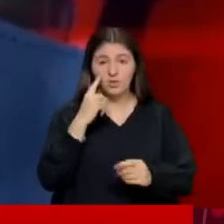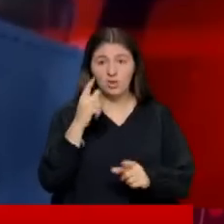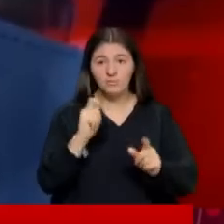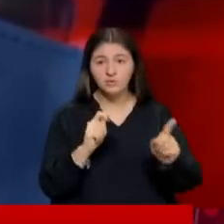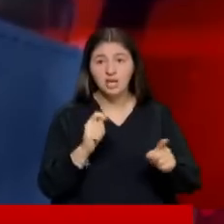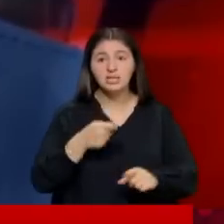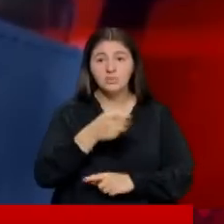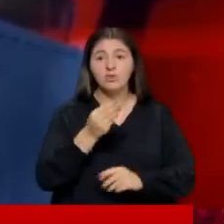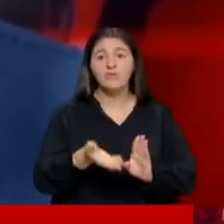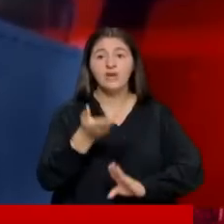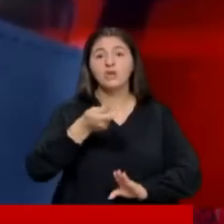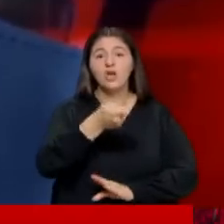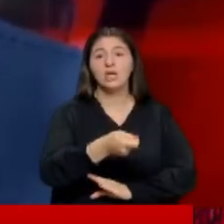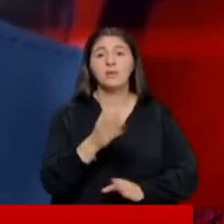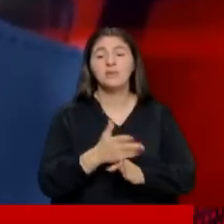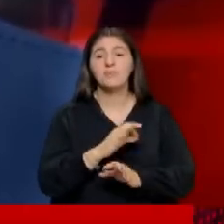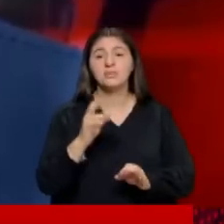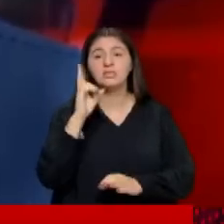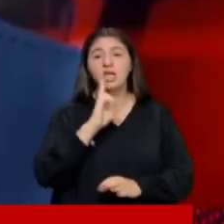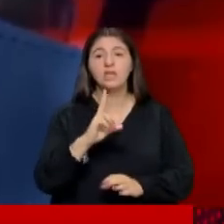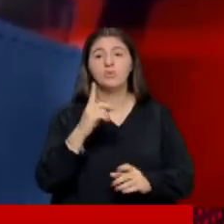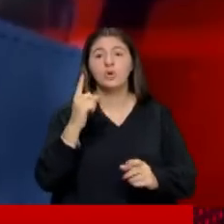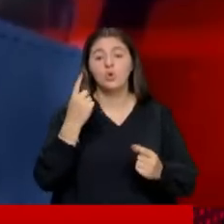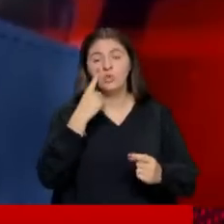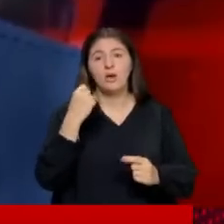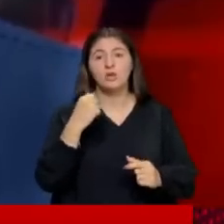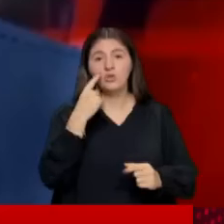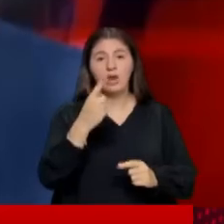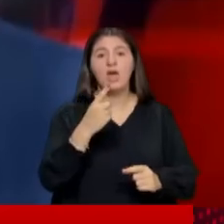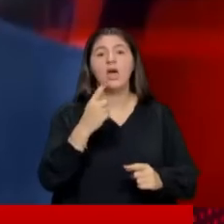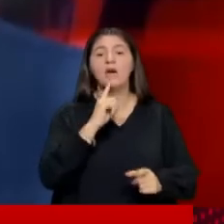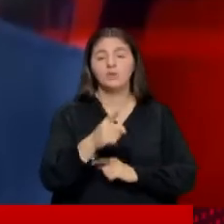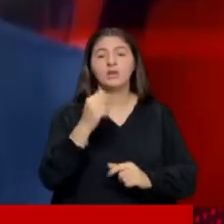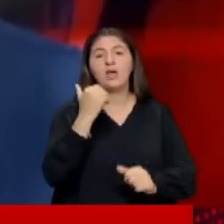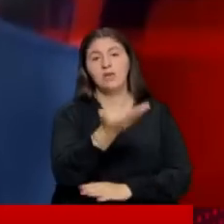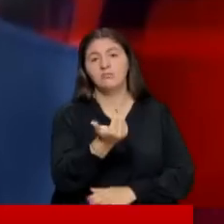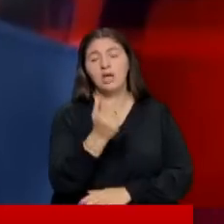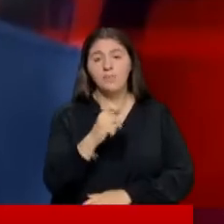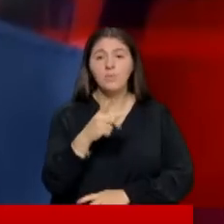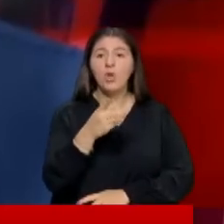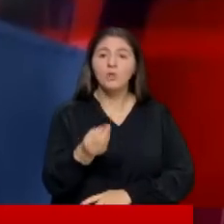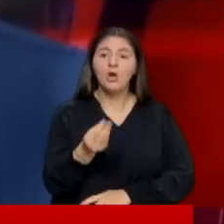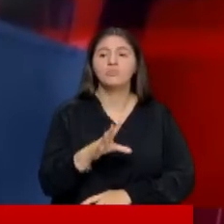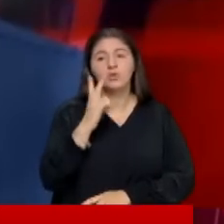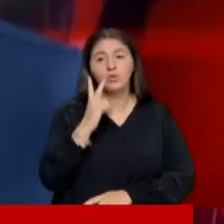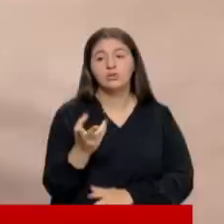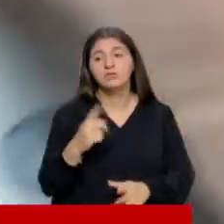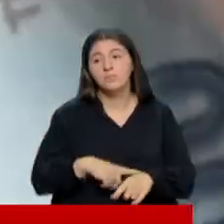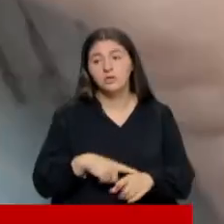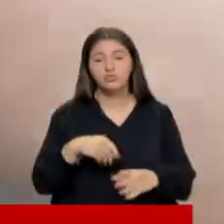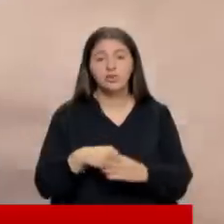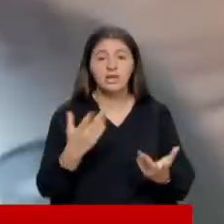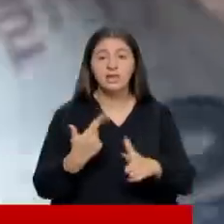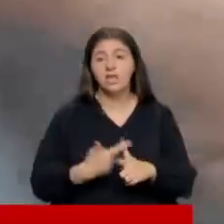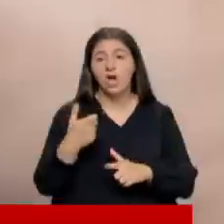yapmış olduğu fazla ödemeyi de sebepsiz zenginleşme hükümlerine göre gelin isteyebilecektir Ama tabi Bunun olup olmayacağını göreceğiz zamanında